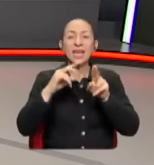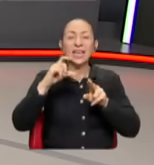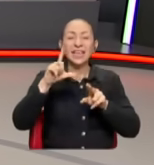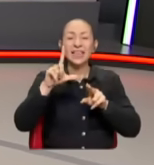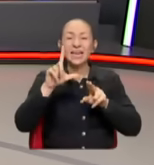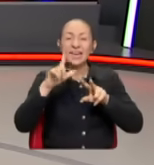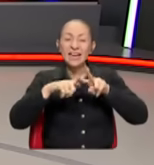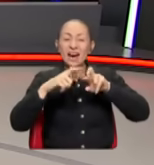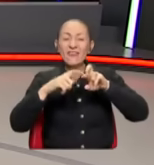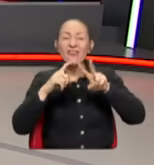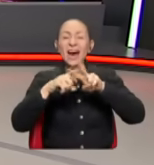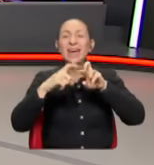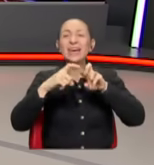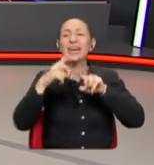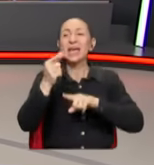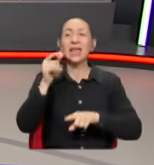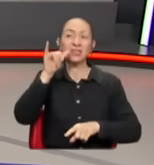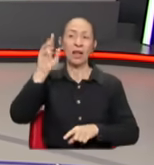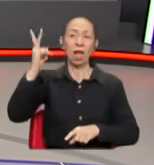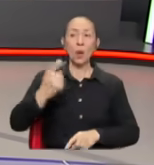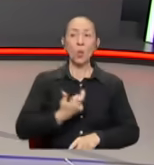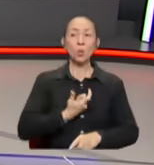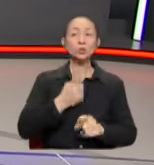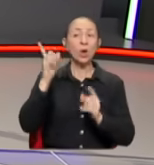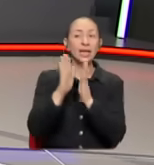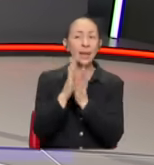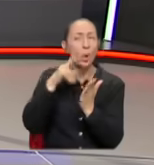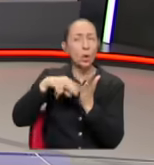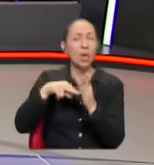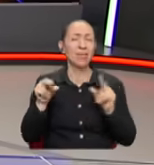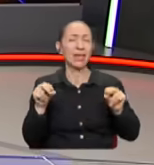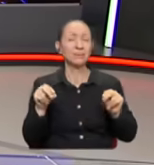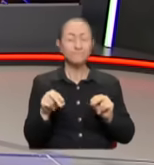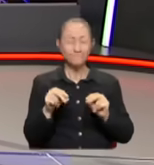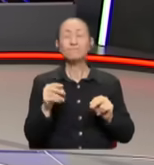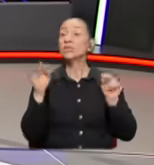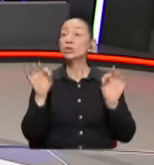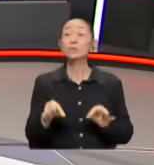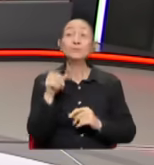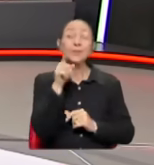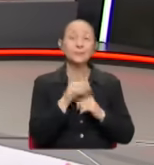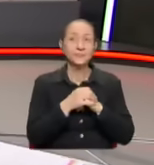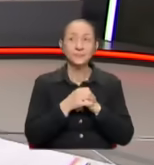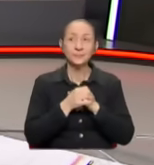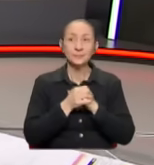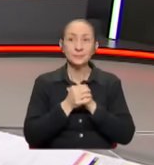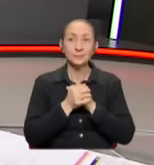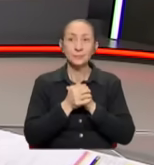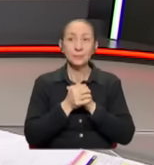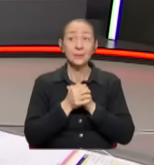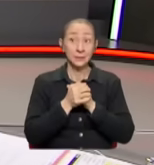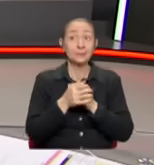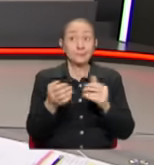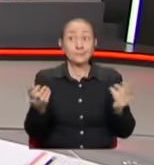Crivellari, İtalyan bir hukukçudur. Onun kitabını okusunlar yeter. Evet efendim, şimdi